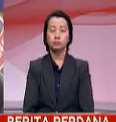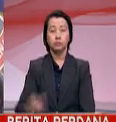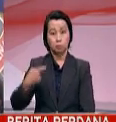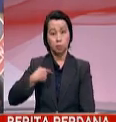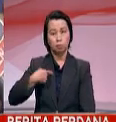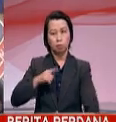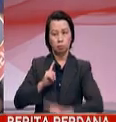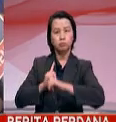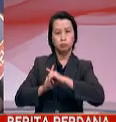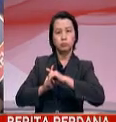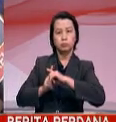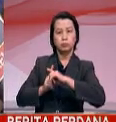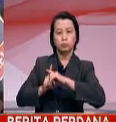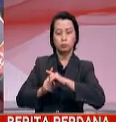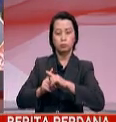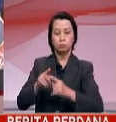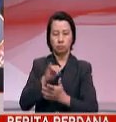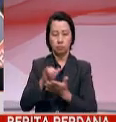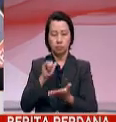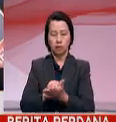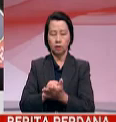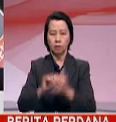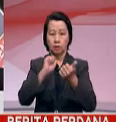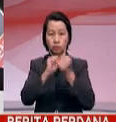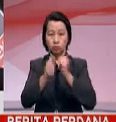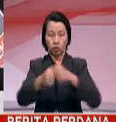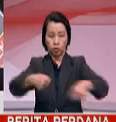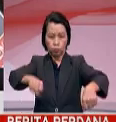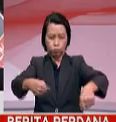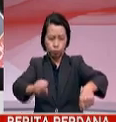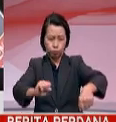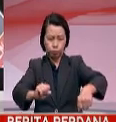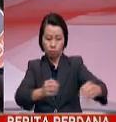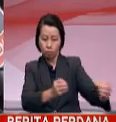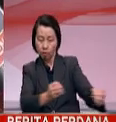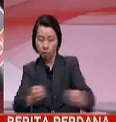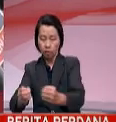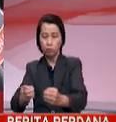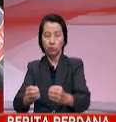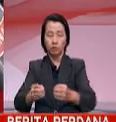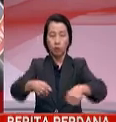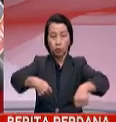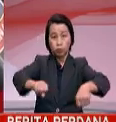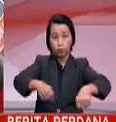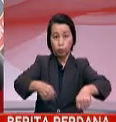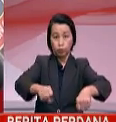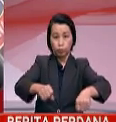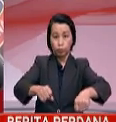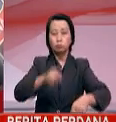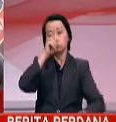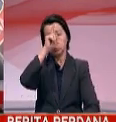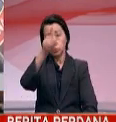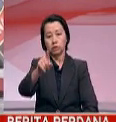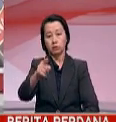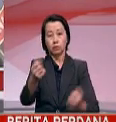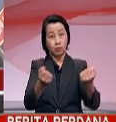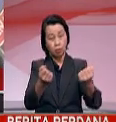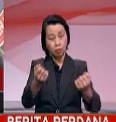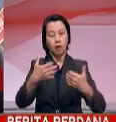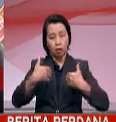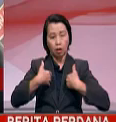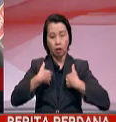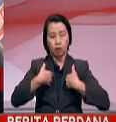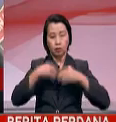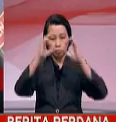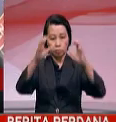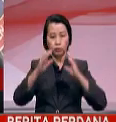Saya optimis bahawa sukan pemotoran, penganjuran sukan pemotoran yang sememangnya diadakan